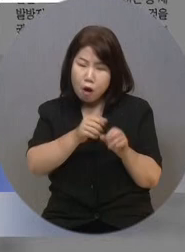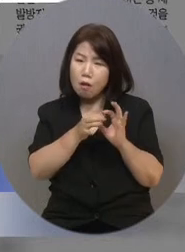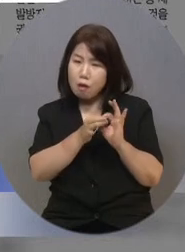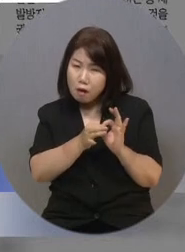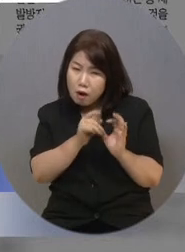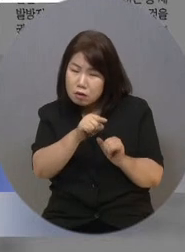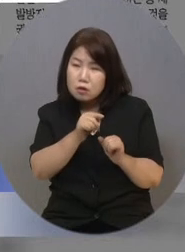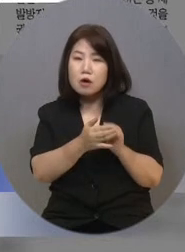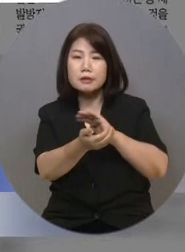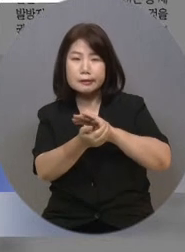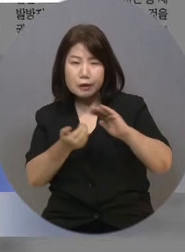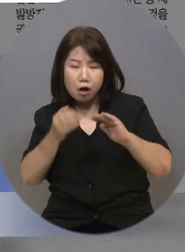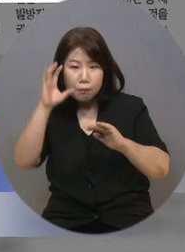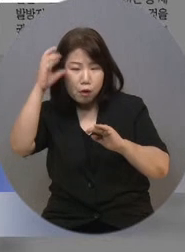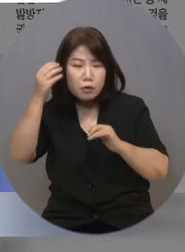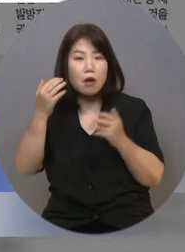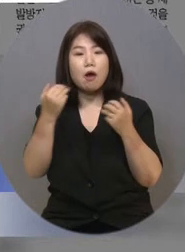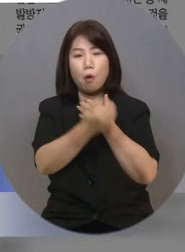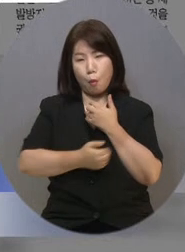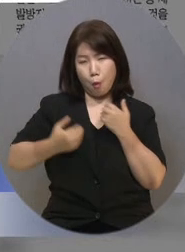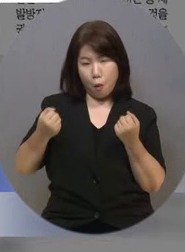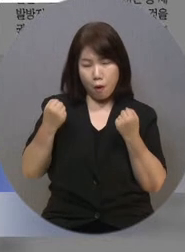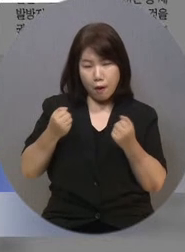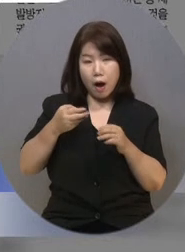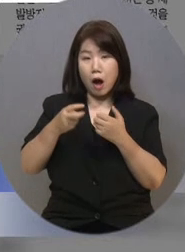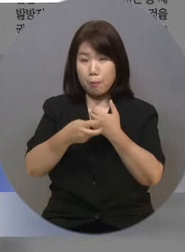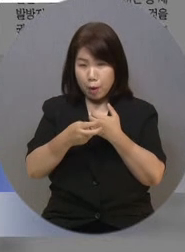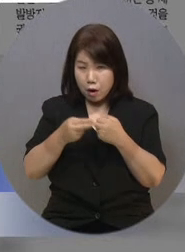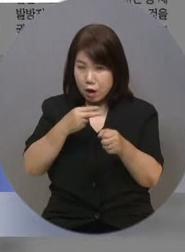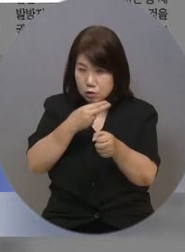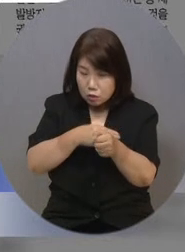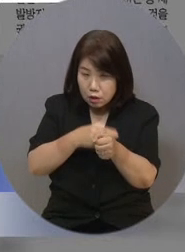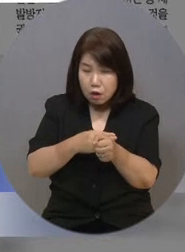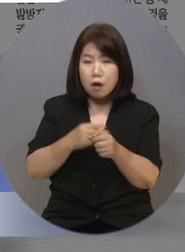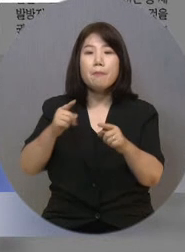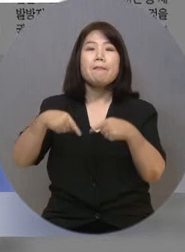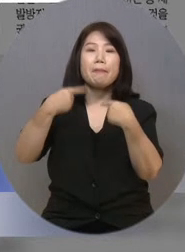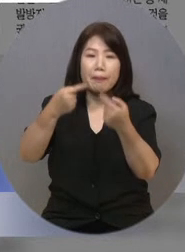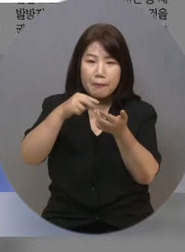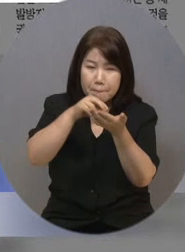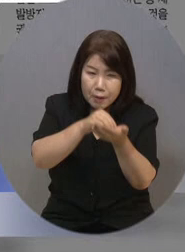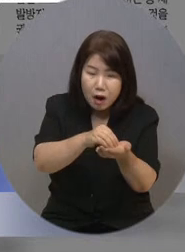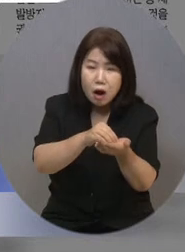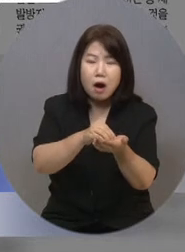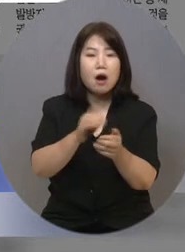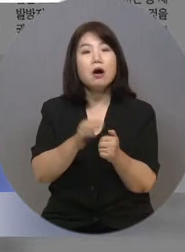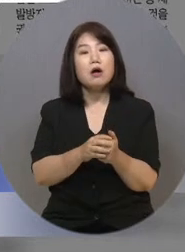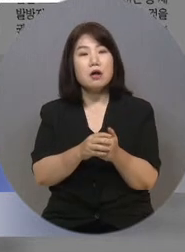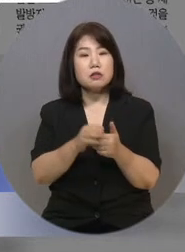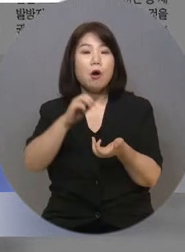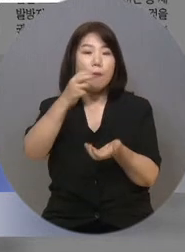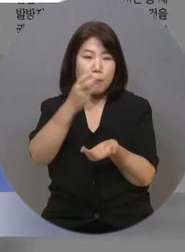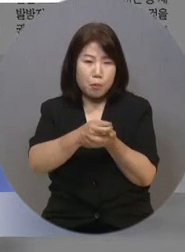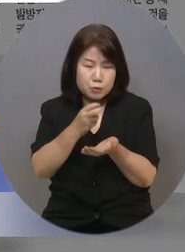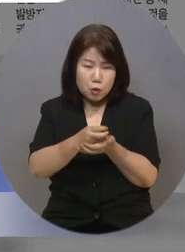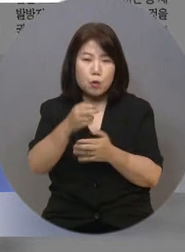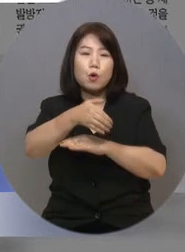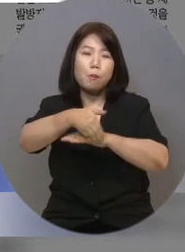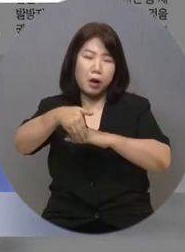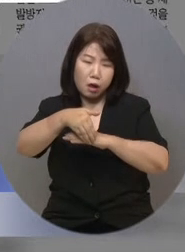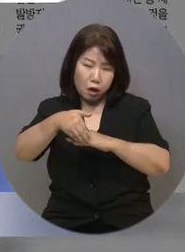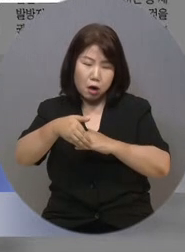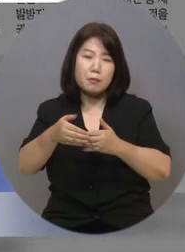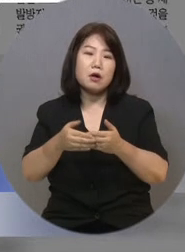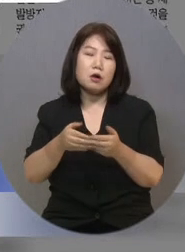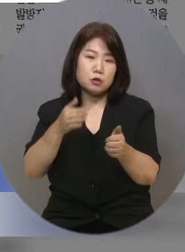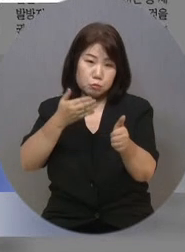사전에 정신건강의학과 전문의를 참여토록 하는 등의이 절차를 규정화해 시행할 것을